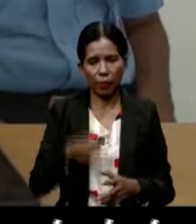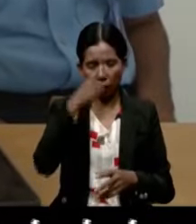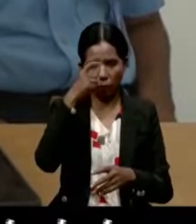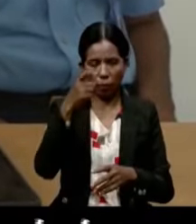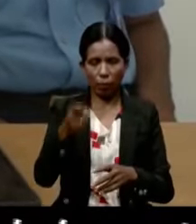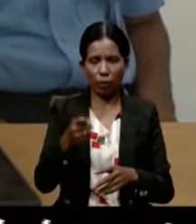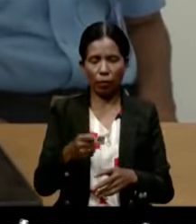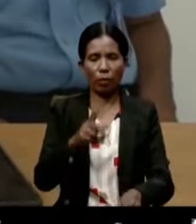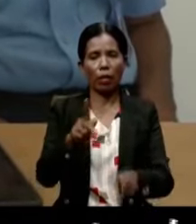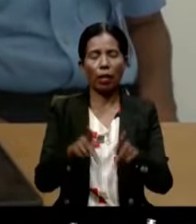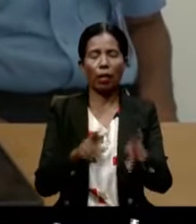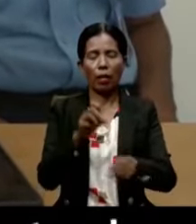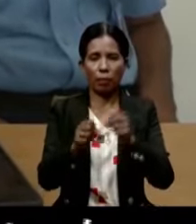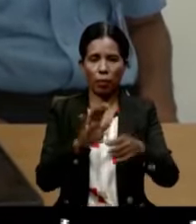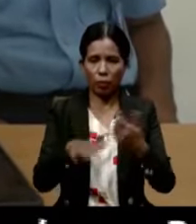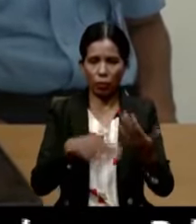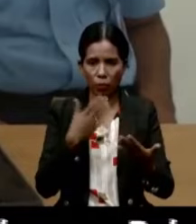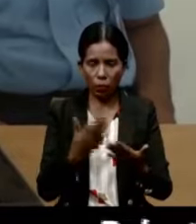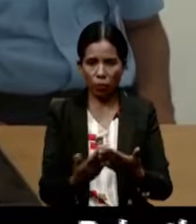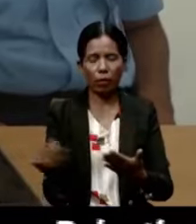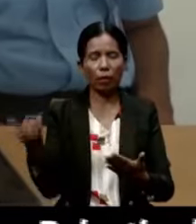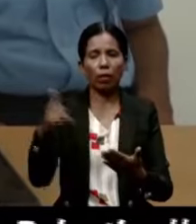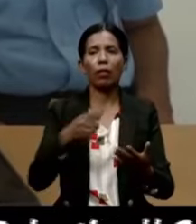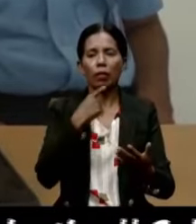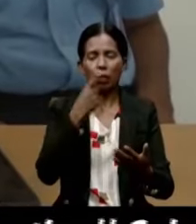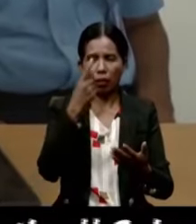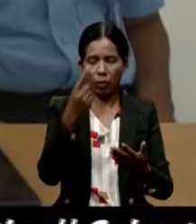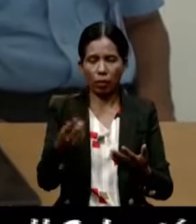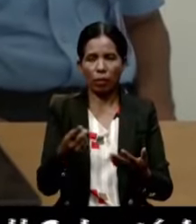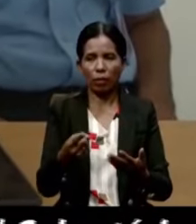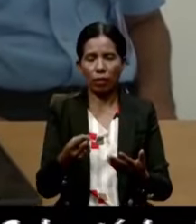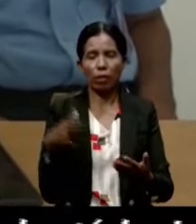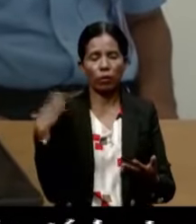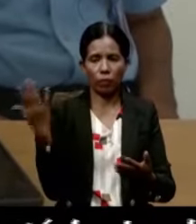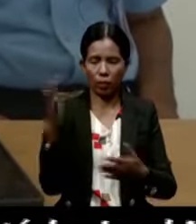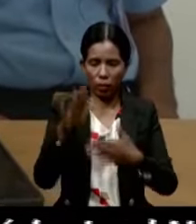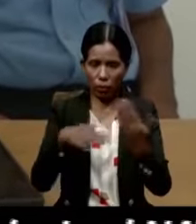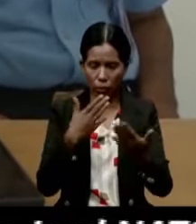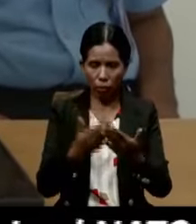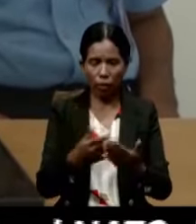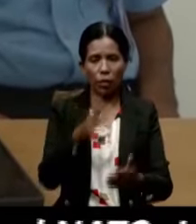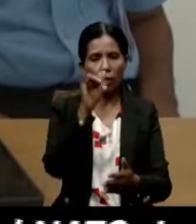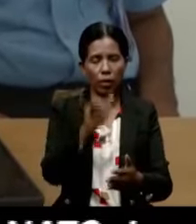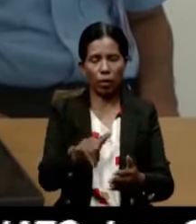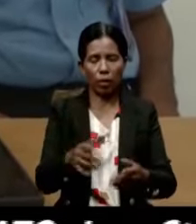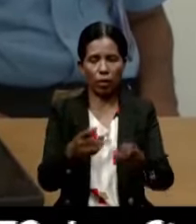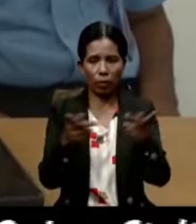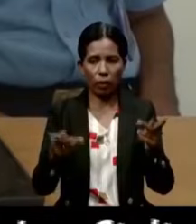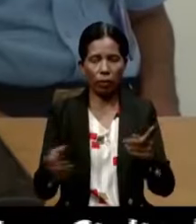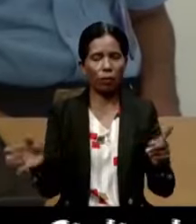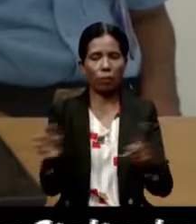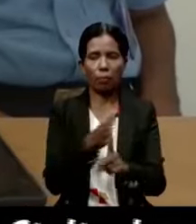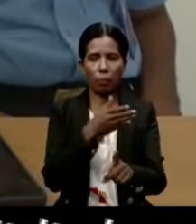ka suspetu sira ia momenten ba suspetu sira mos akilar ba zoben sir nebe mak hele ya baru laran sai hudi